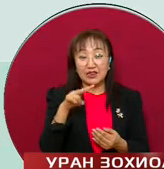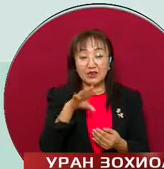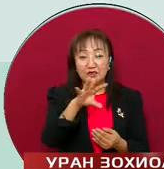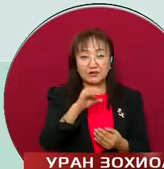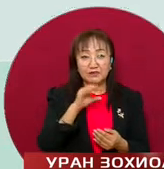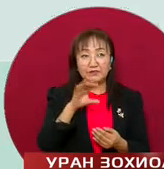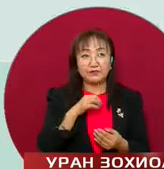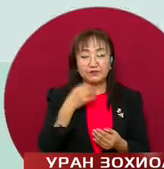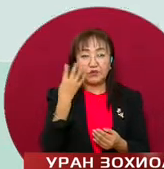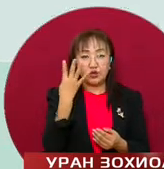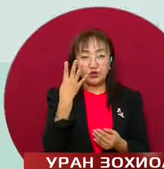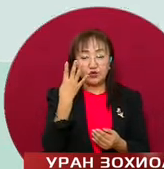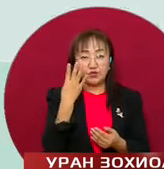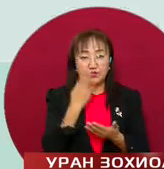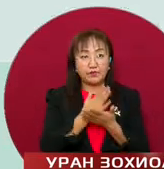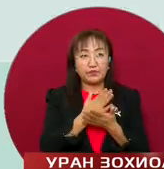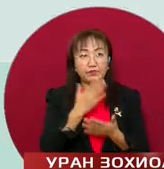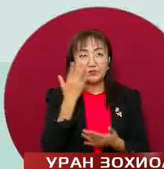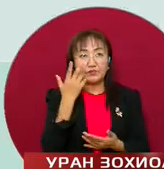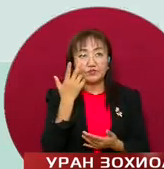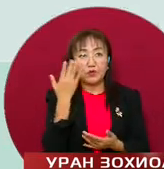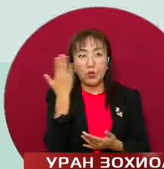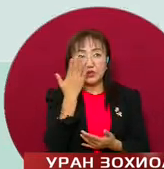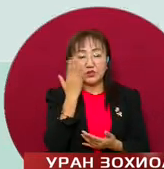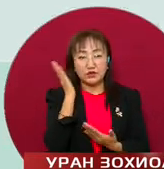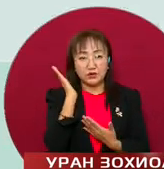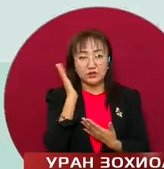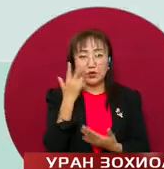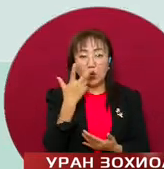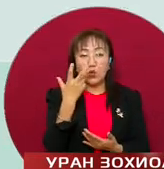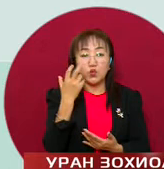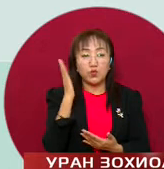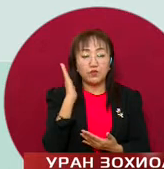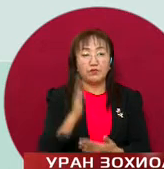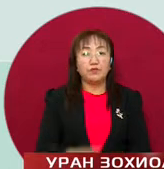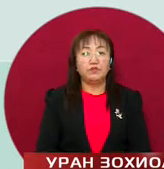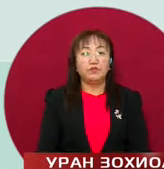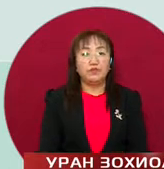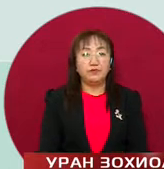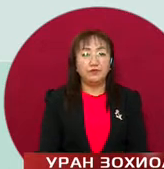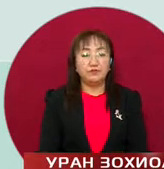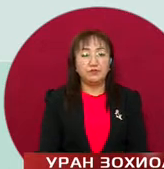араас буурын шилний бох шүүрэн дааврах адил бяцхан булгийн дэрэгд.